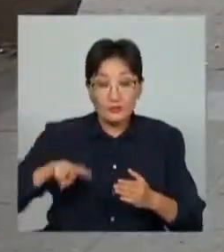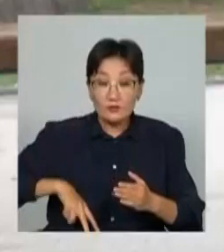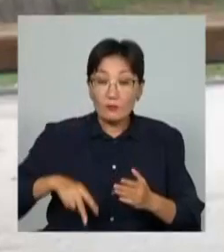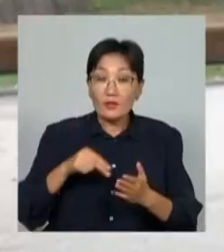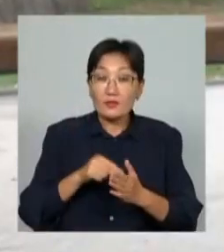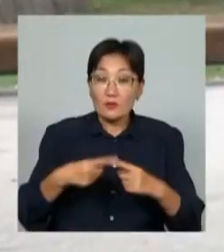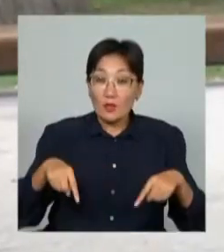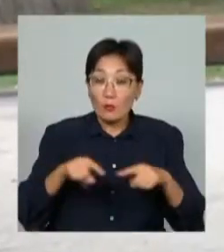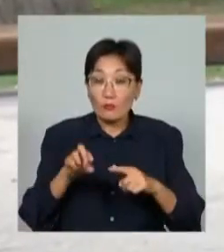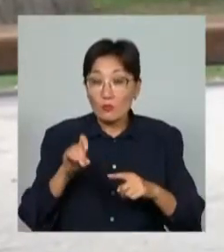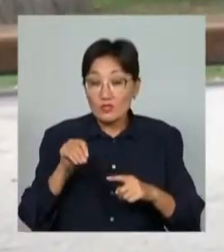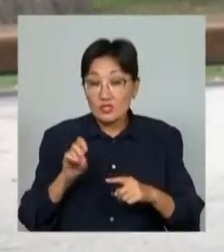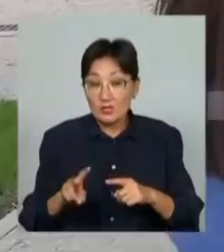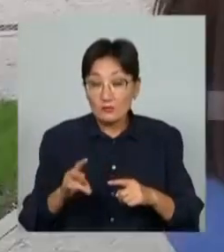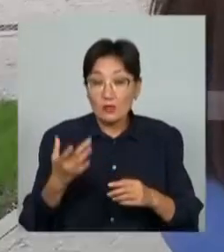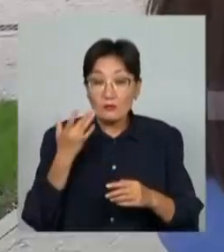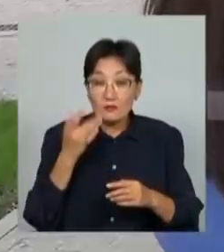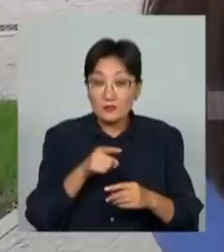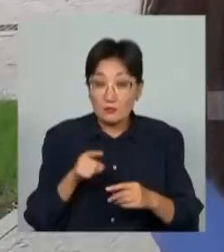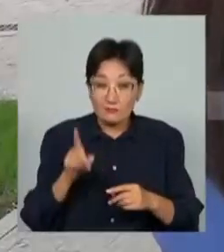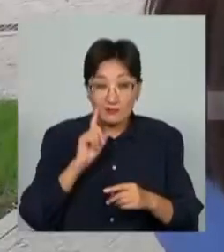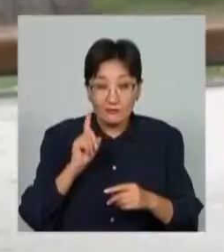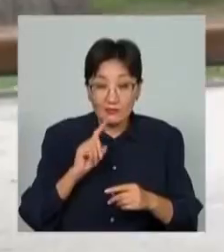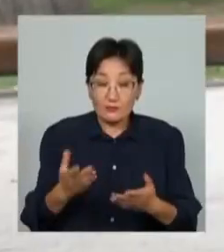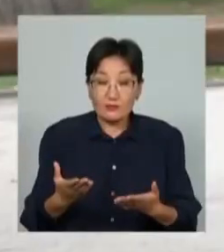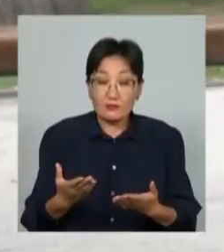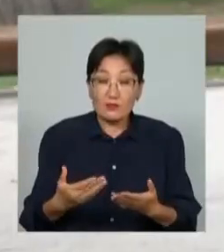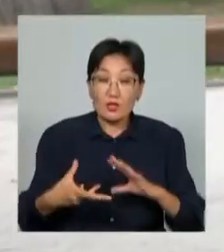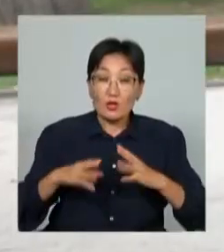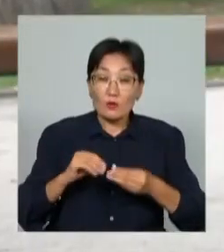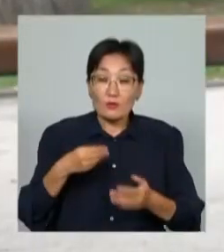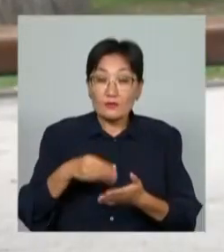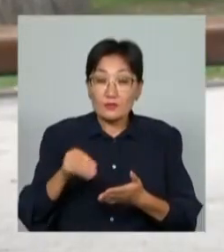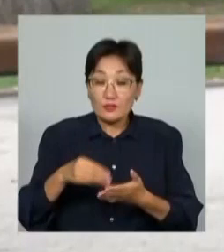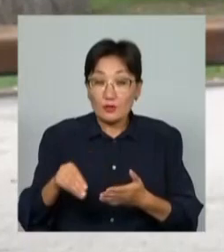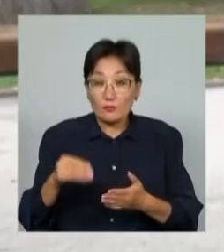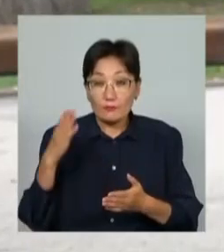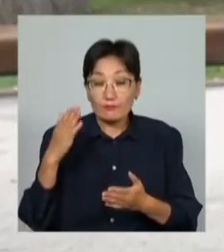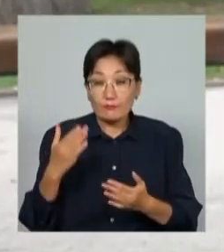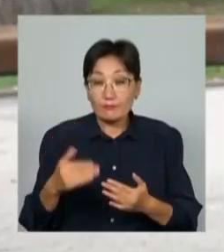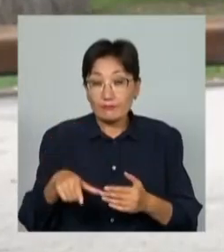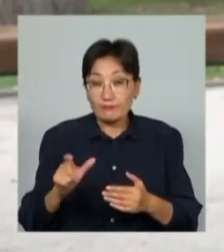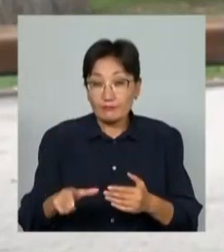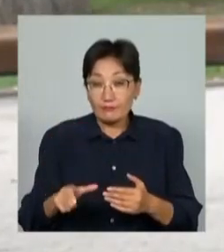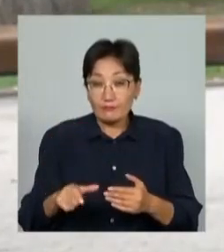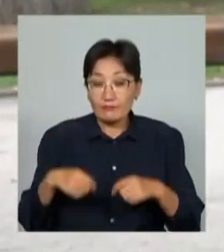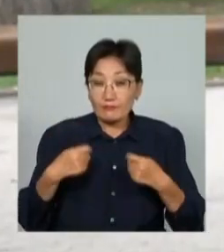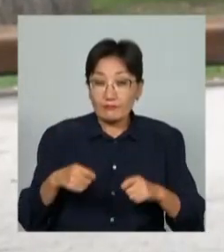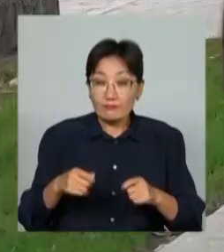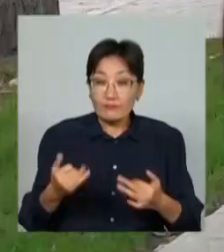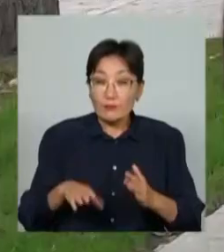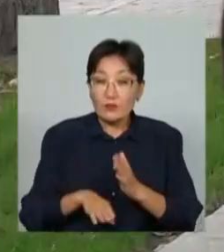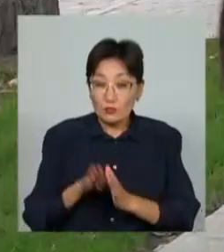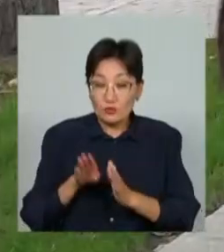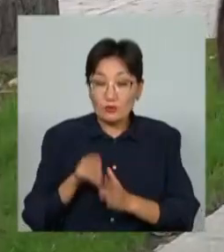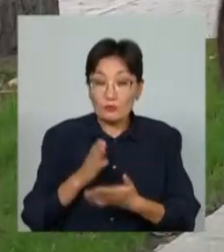оценочной компании Бауржана Бектаева, все это временное явление. Общая покупательская способность на рынке, тем не менее, она не намного улучшилась.